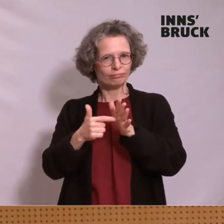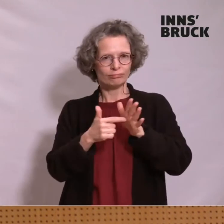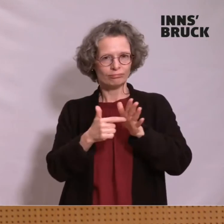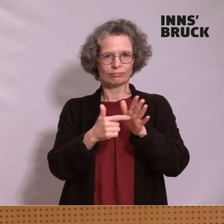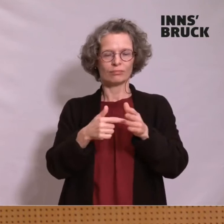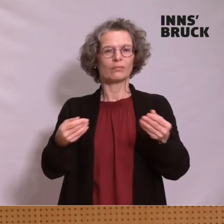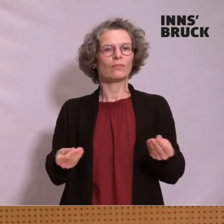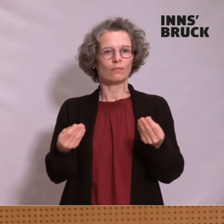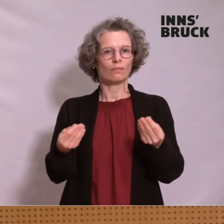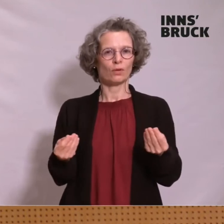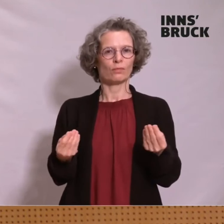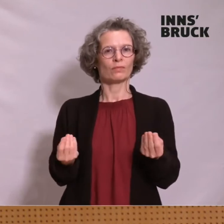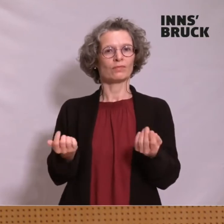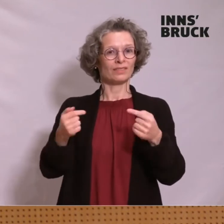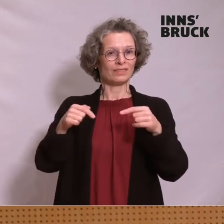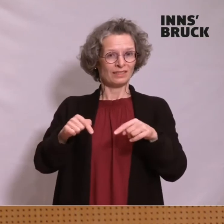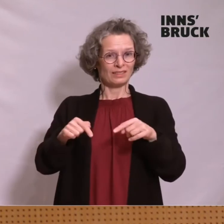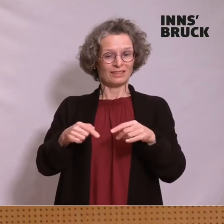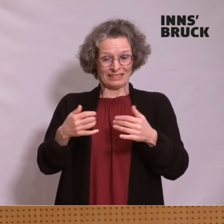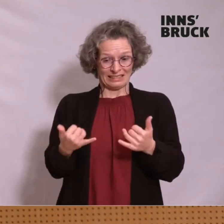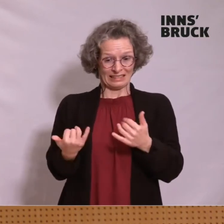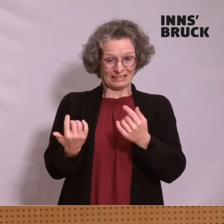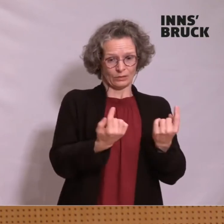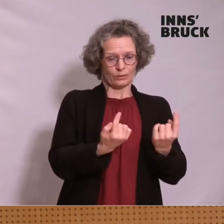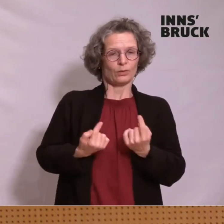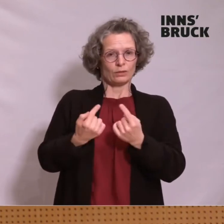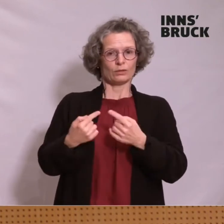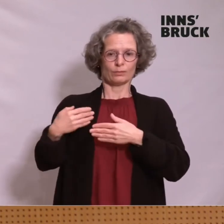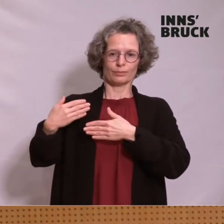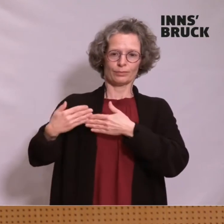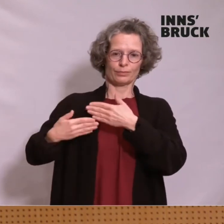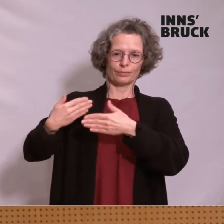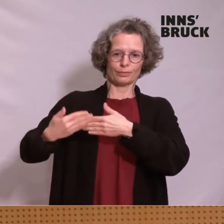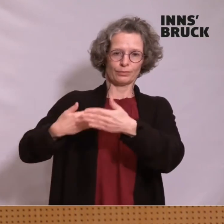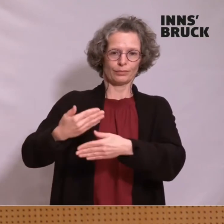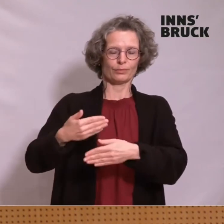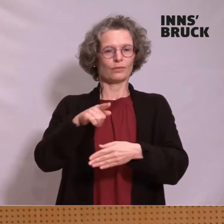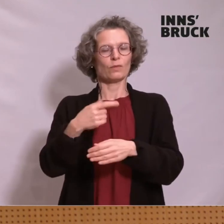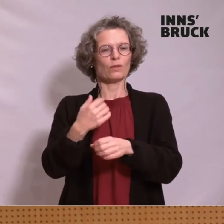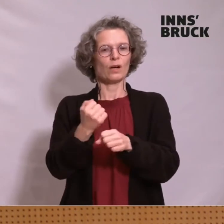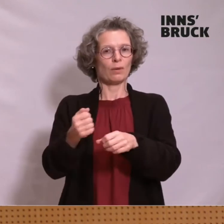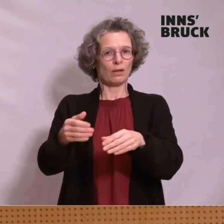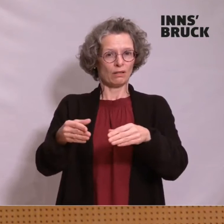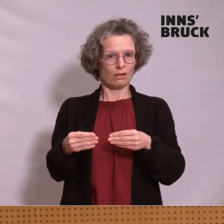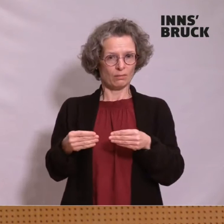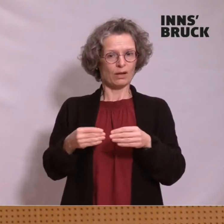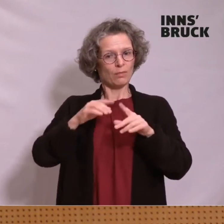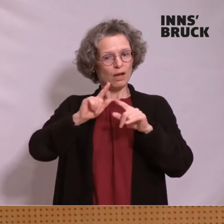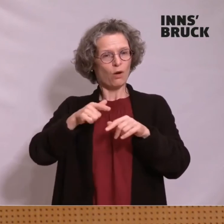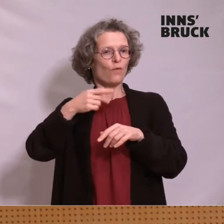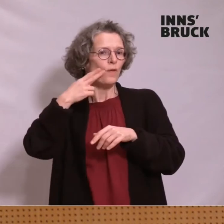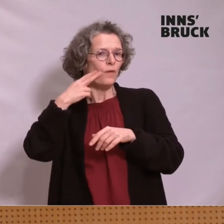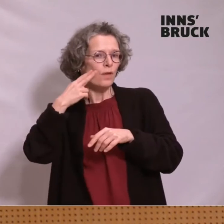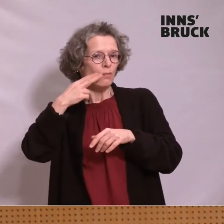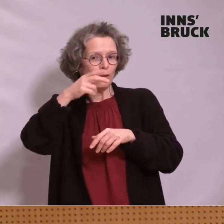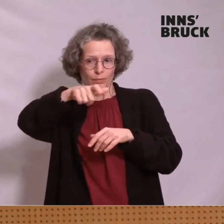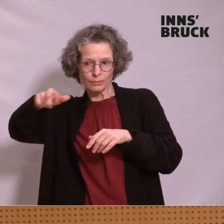weil das in der anhaltenden Situation für die Arbeitnehmerinnen, aber auch für die Unternehmerinnen,